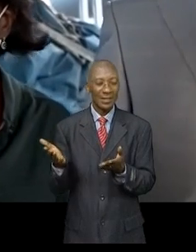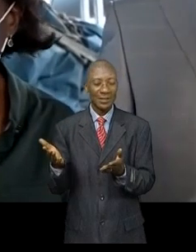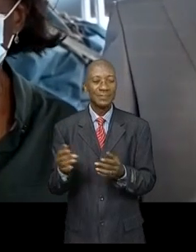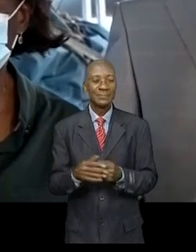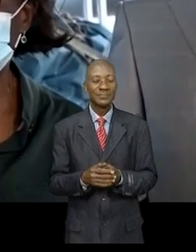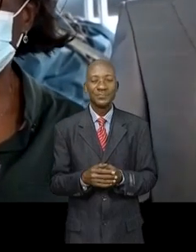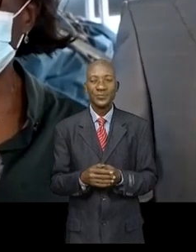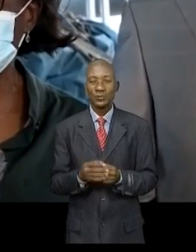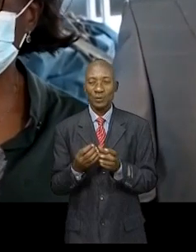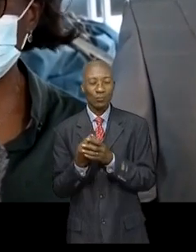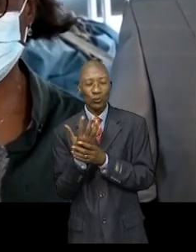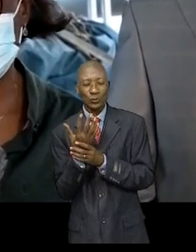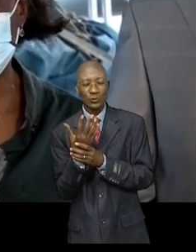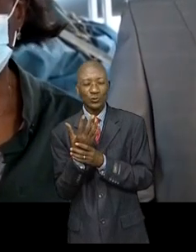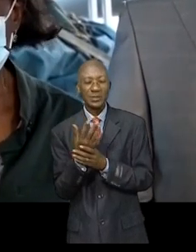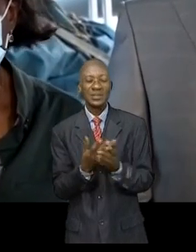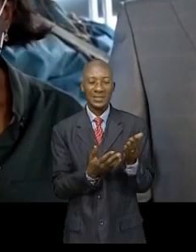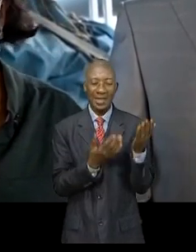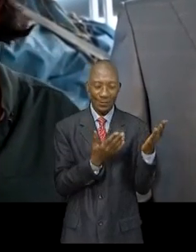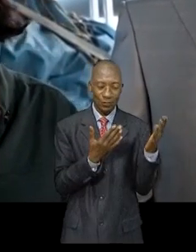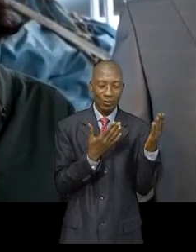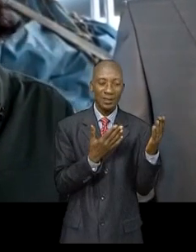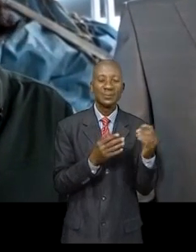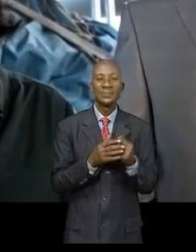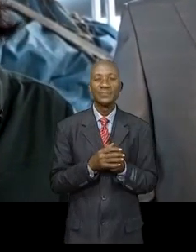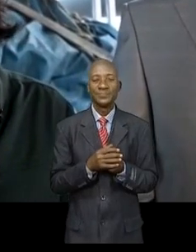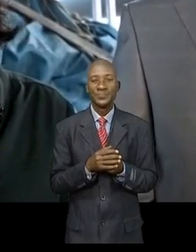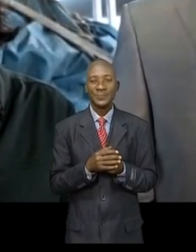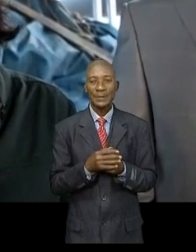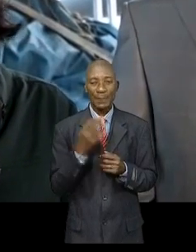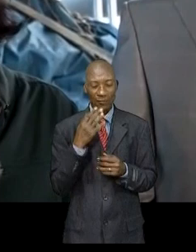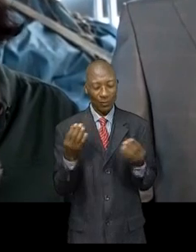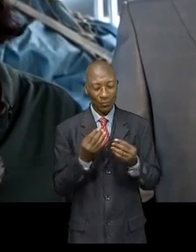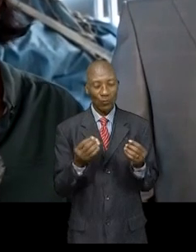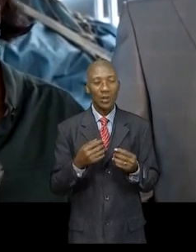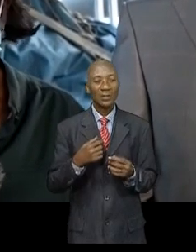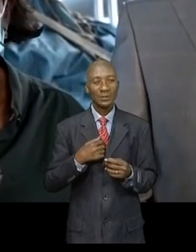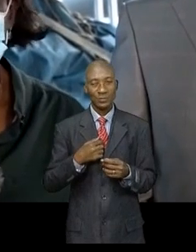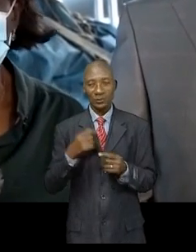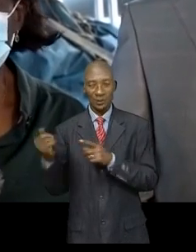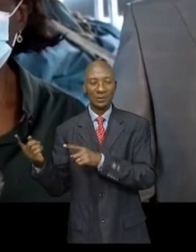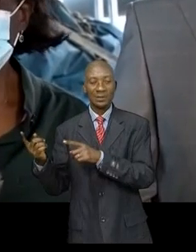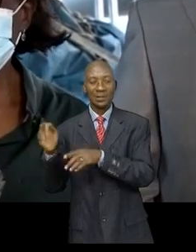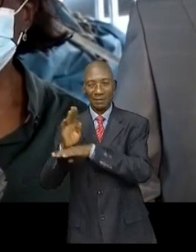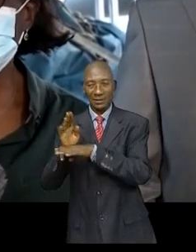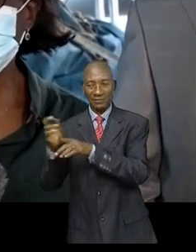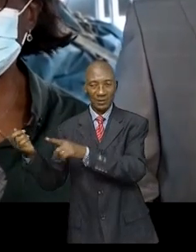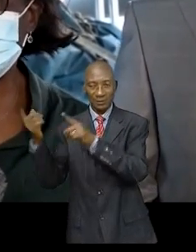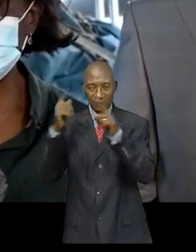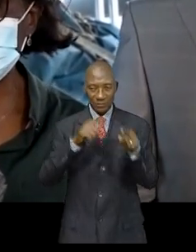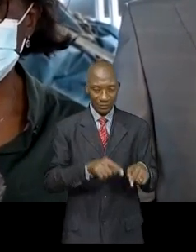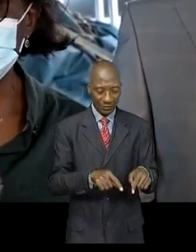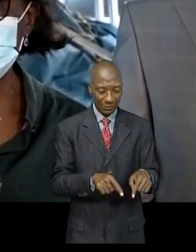première nécessité en alimentaire. Voilà ce qui nous amène tout droit de Brazzaville, sous